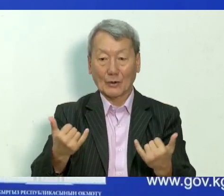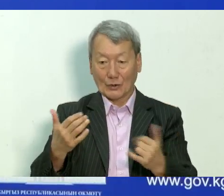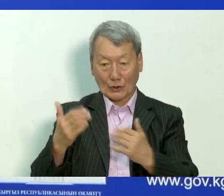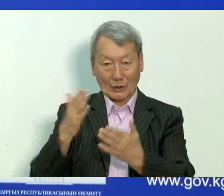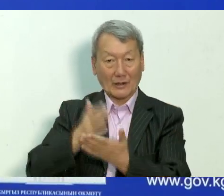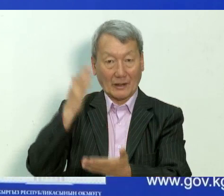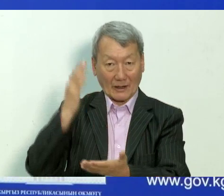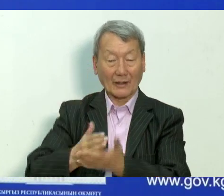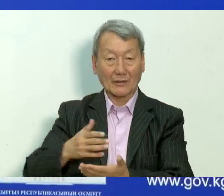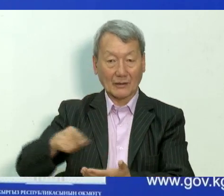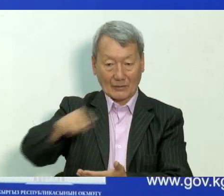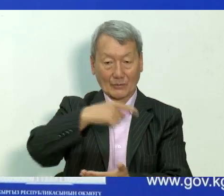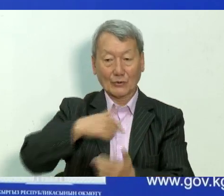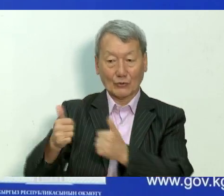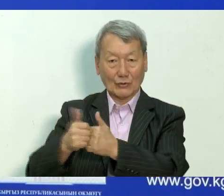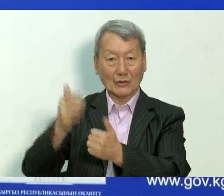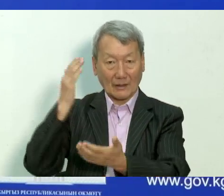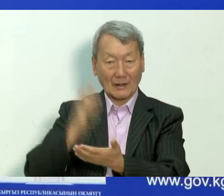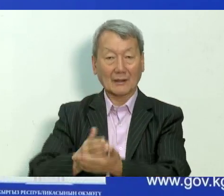жүрөт.